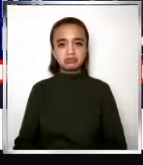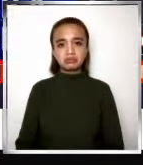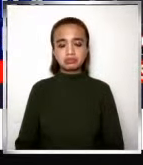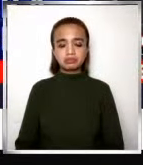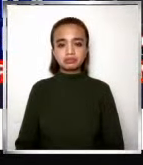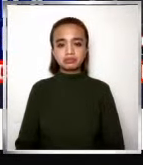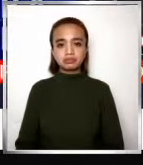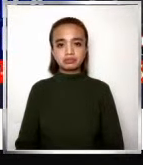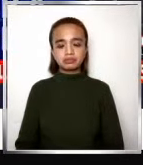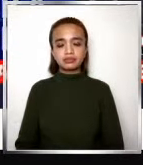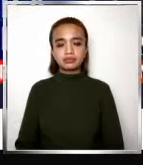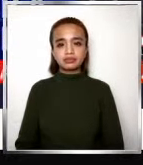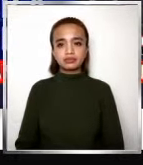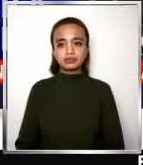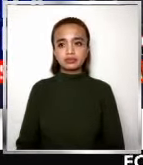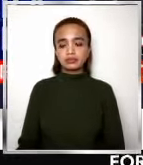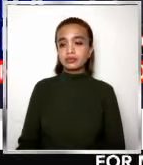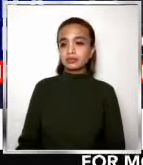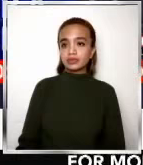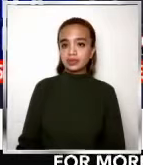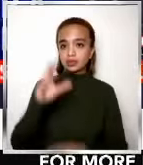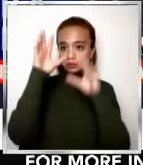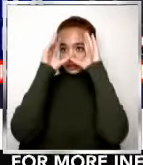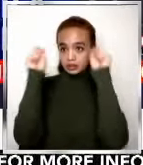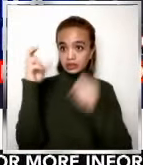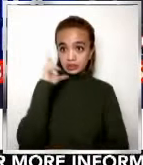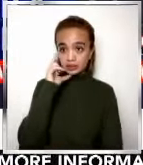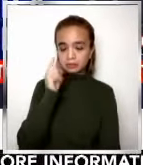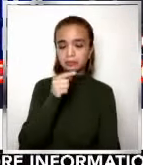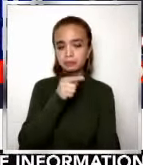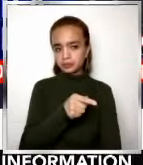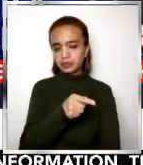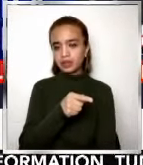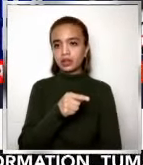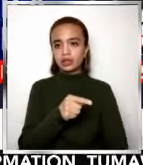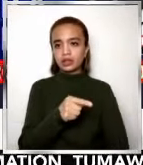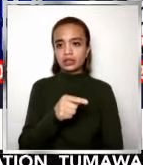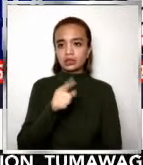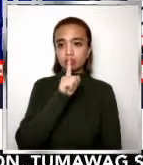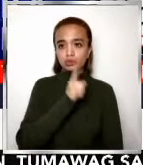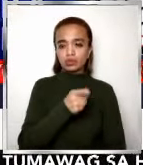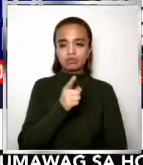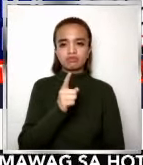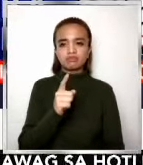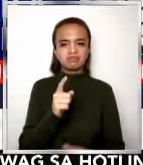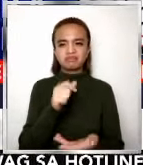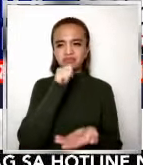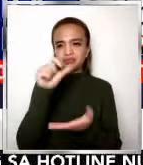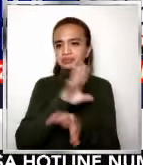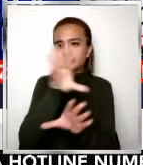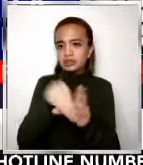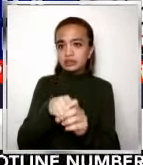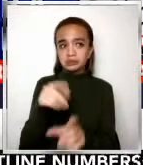Inday is definitely out, as he has said earlier, and for the